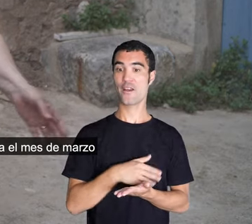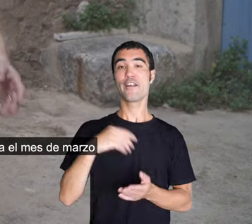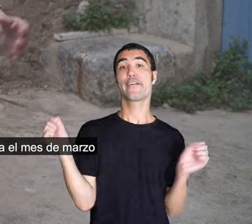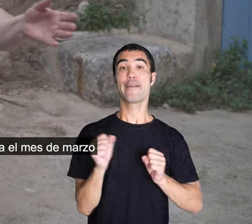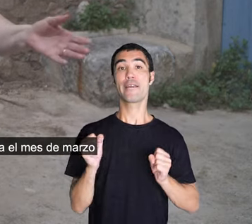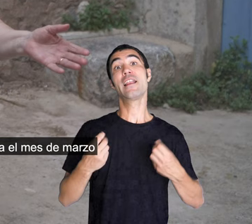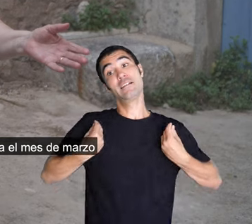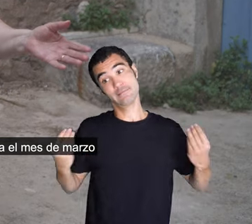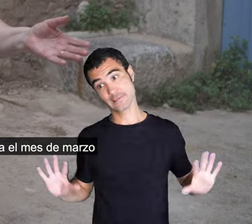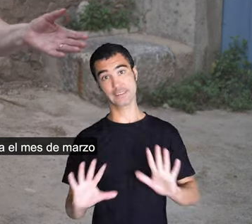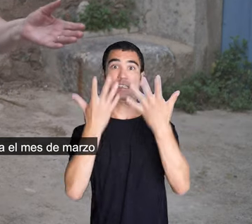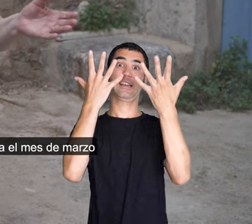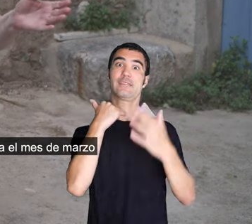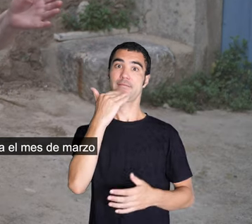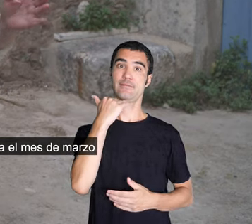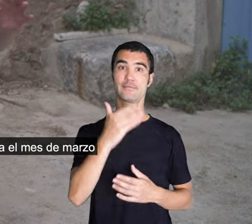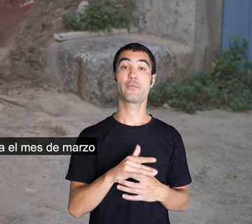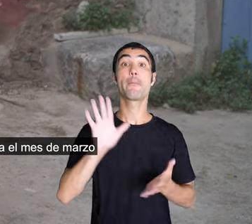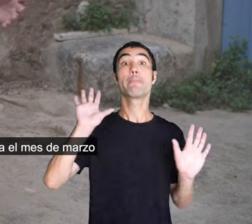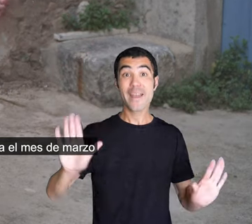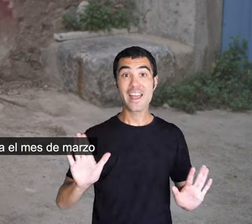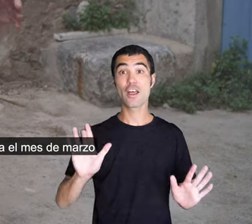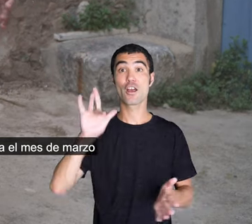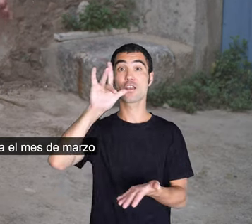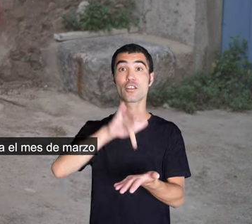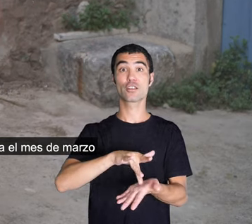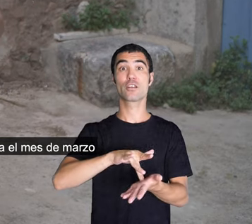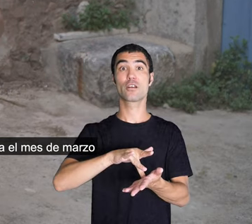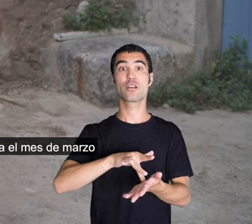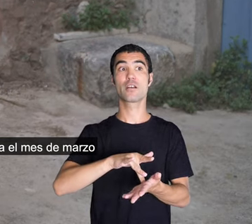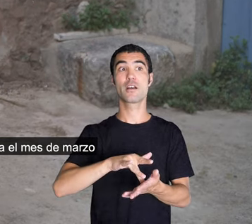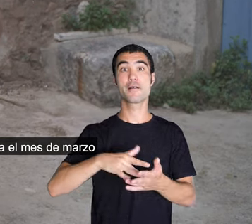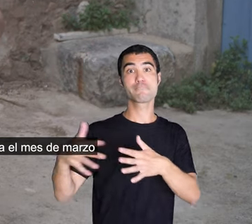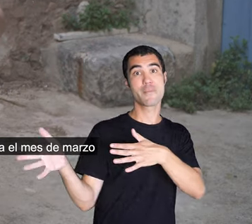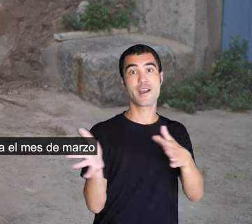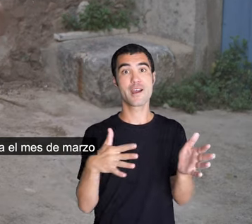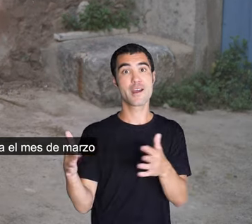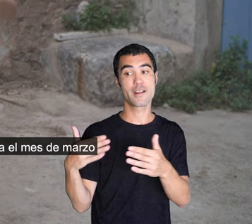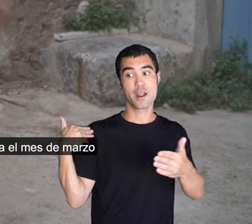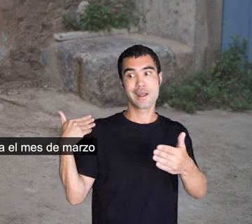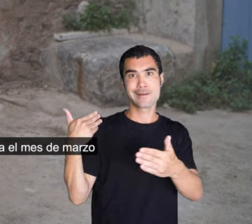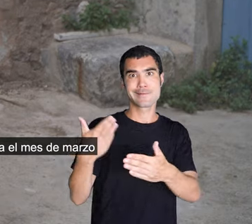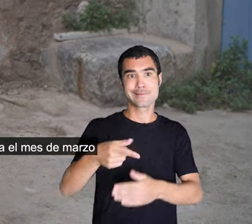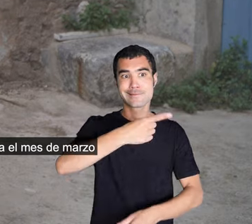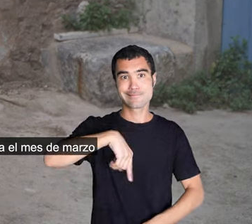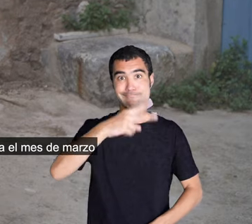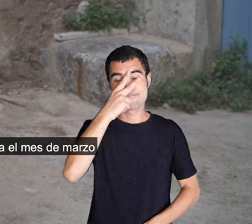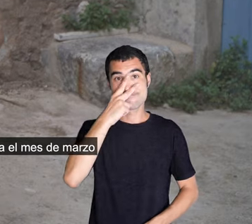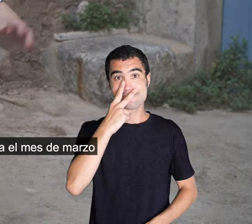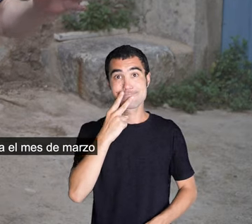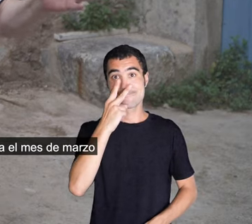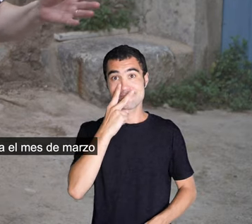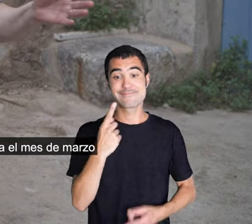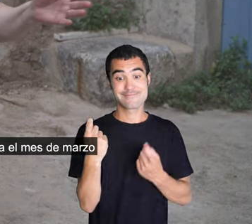'hivern, però, quan ja se feia, dins el mes de març o això, ja començàvem a anar un poc tors,